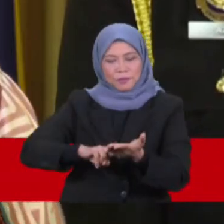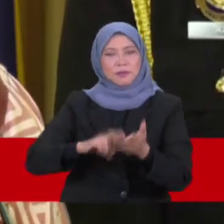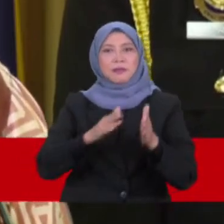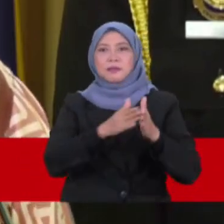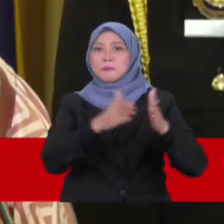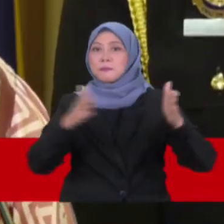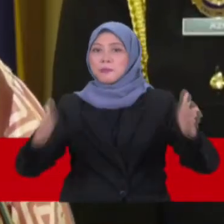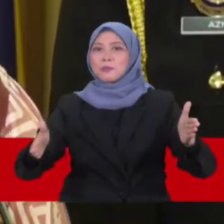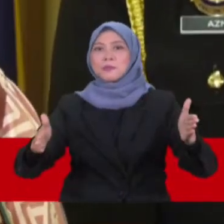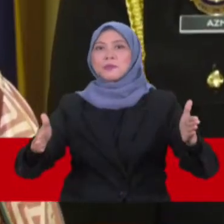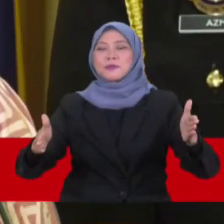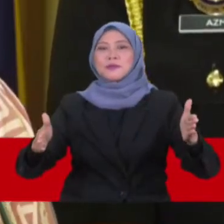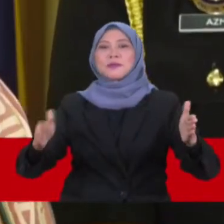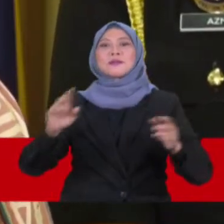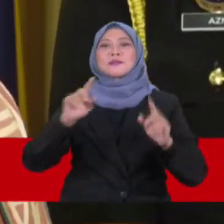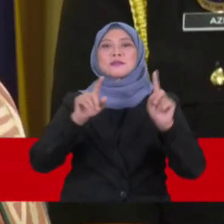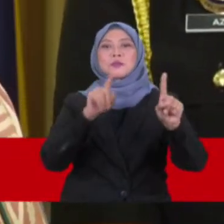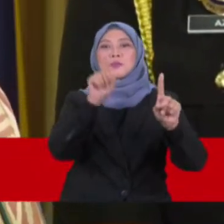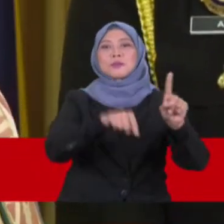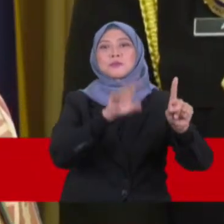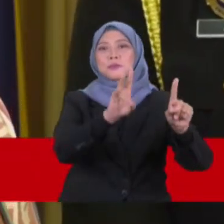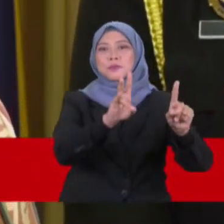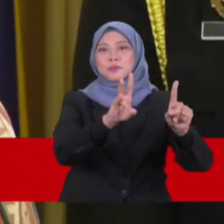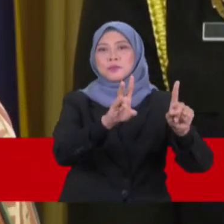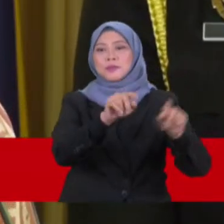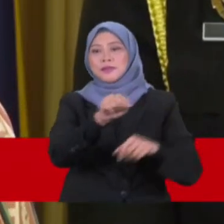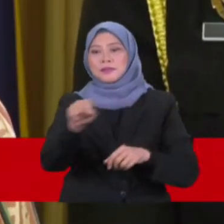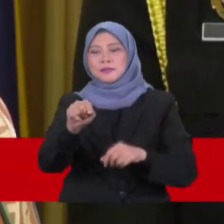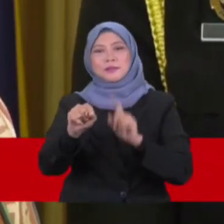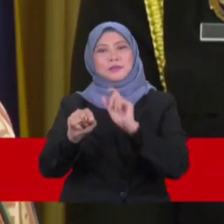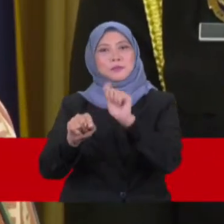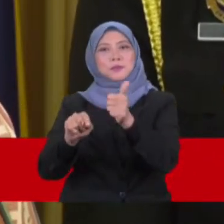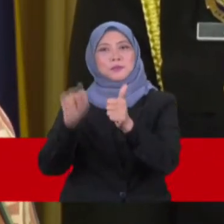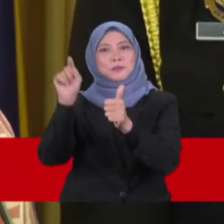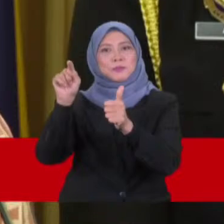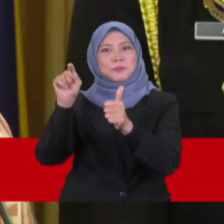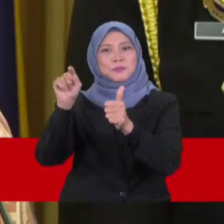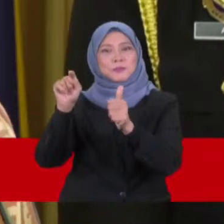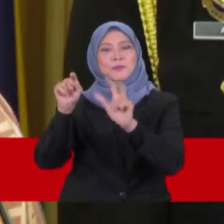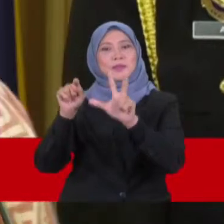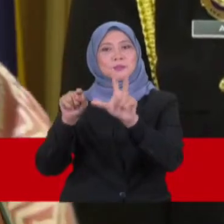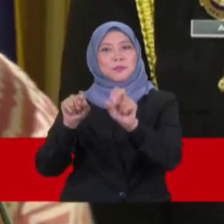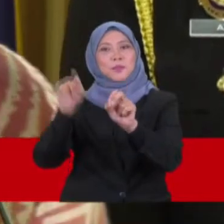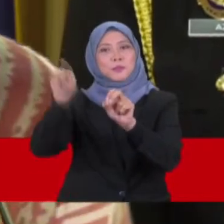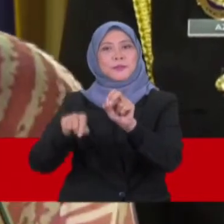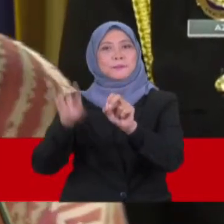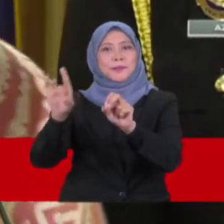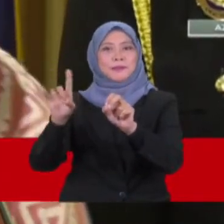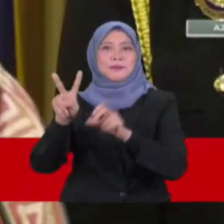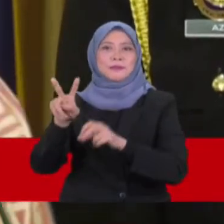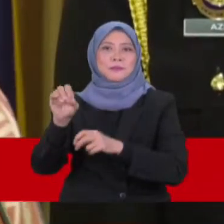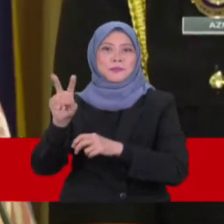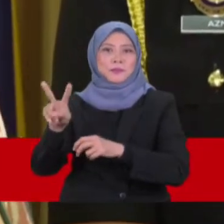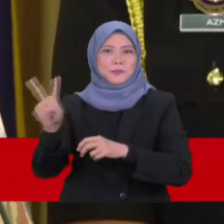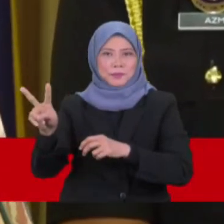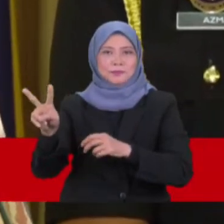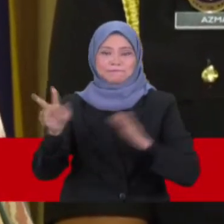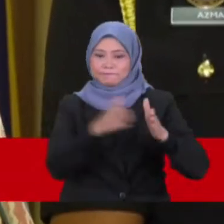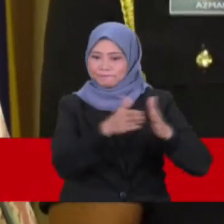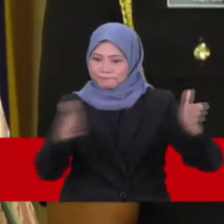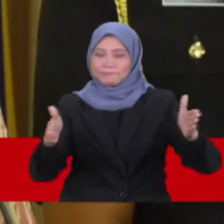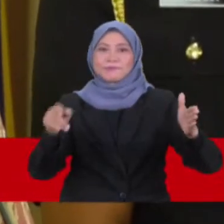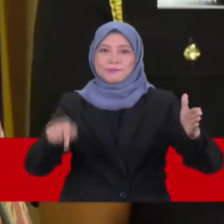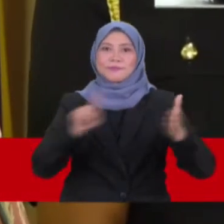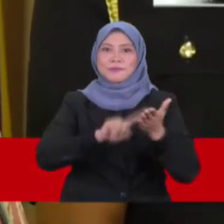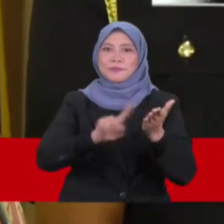tempoh antara 1 Julai hingga 10 ataupun 30 Ogos 2022.